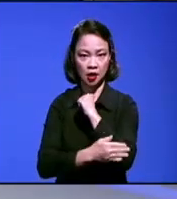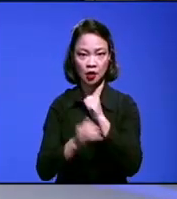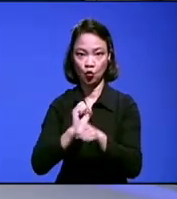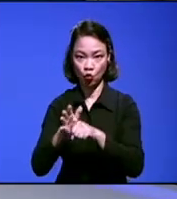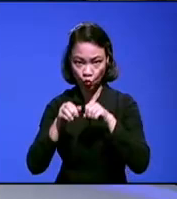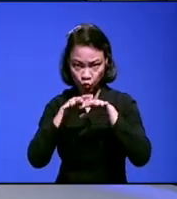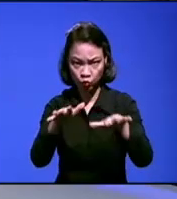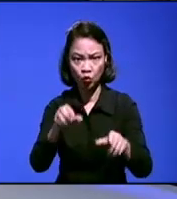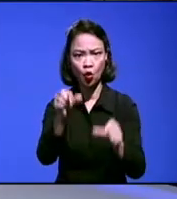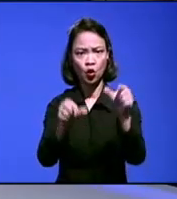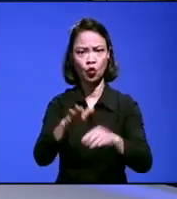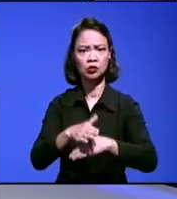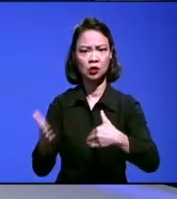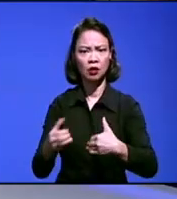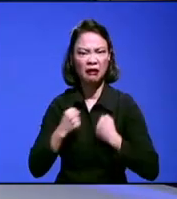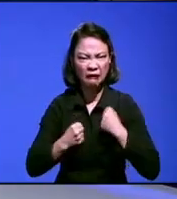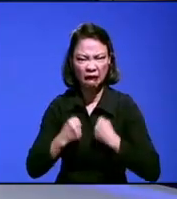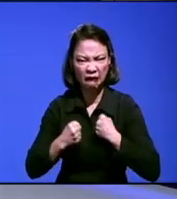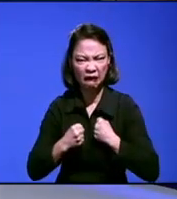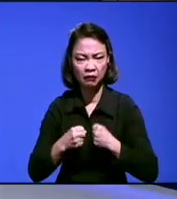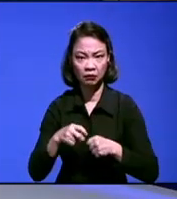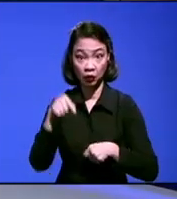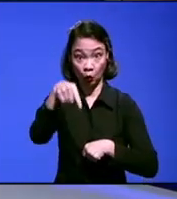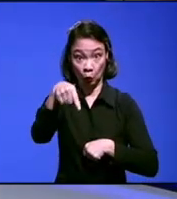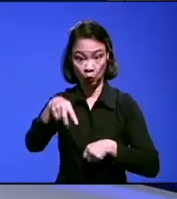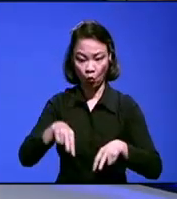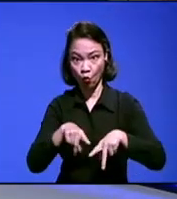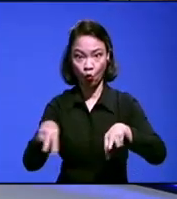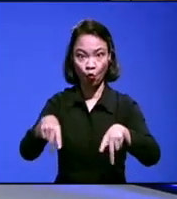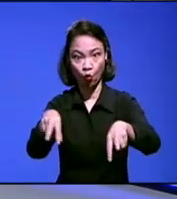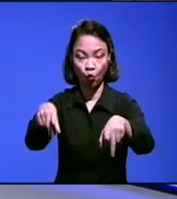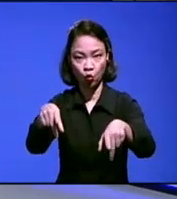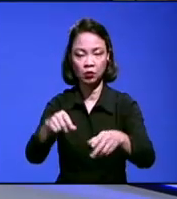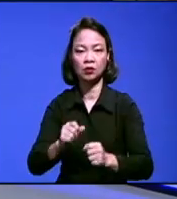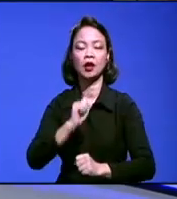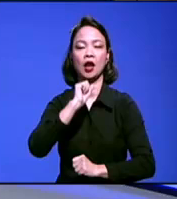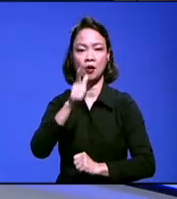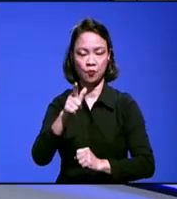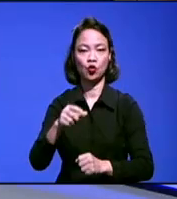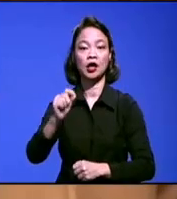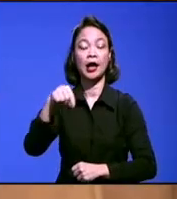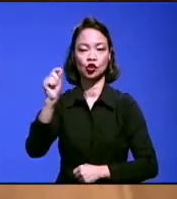sekitar rumah sempat resah karena ia kerap keluyuran. Warga pun akhirnya melaporkannya ke kecamatan.